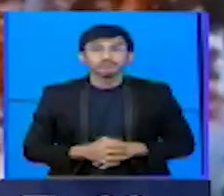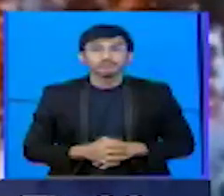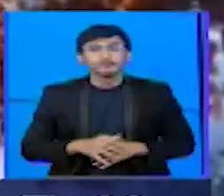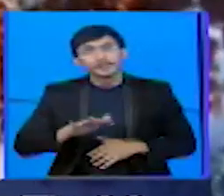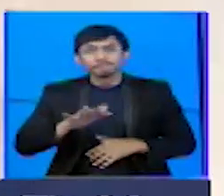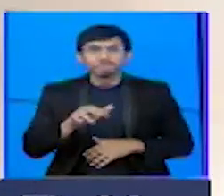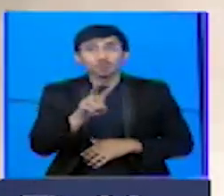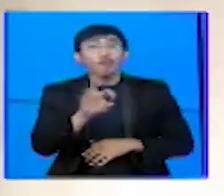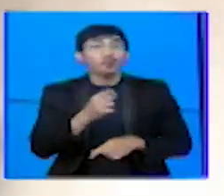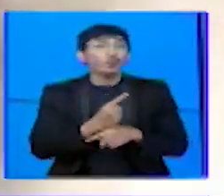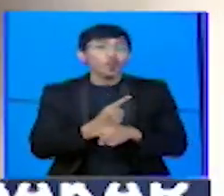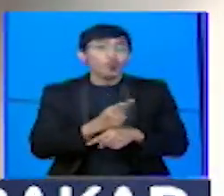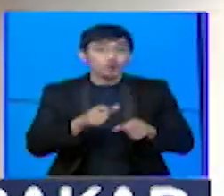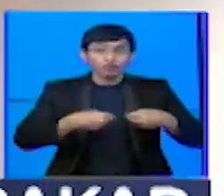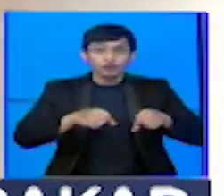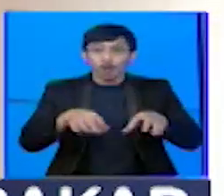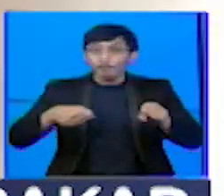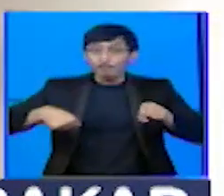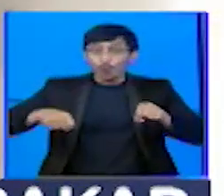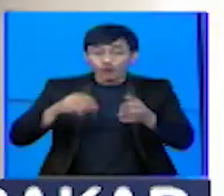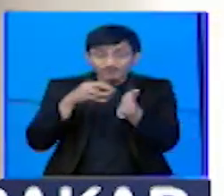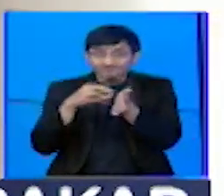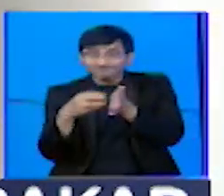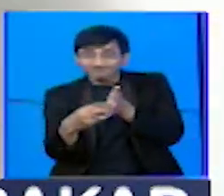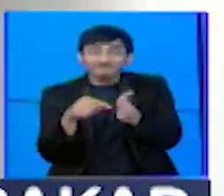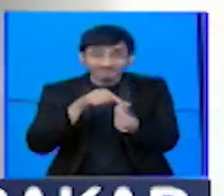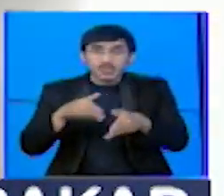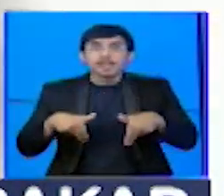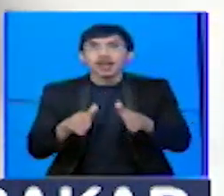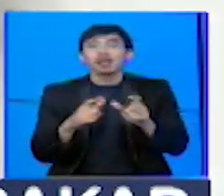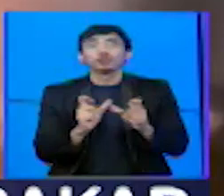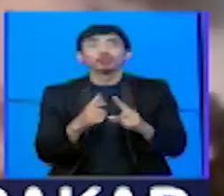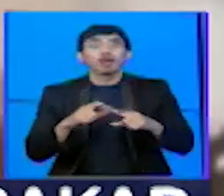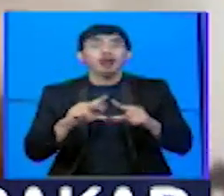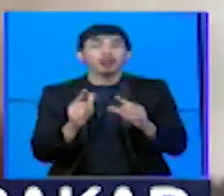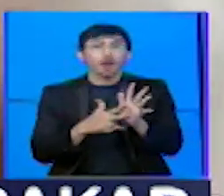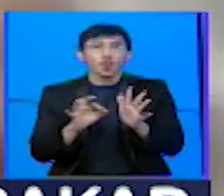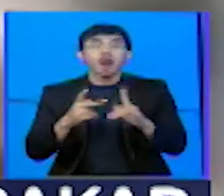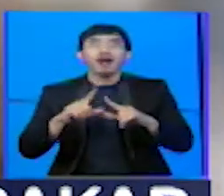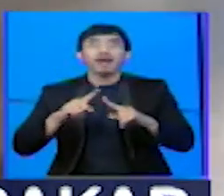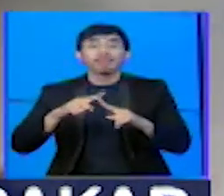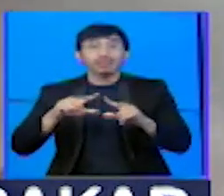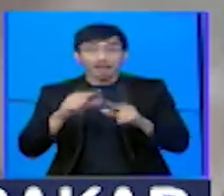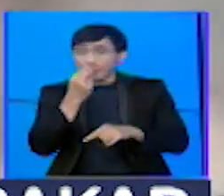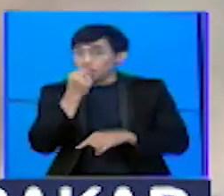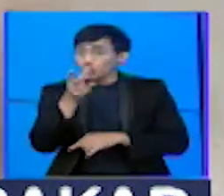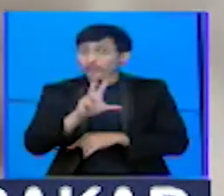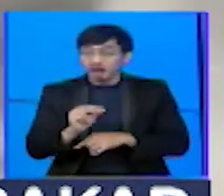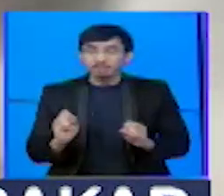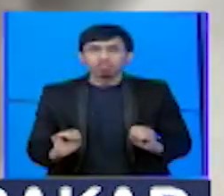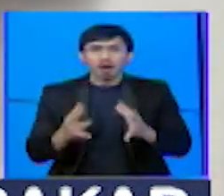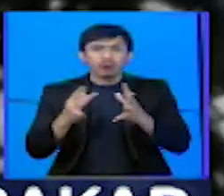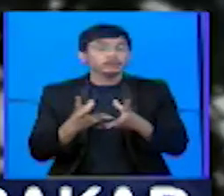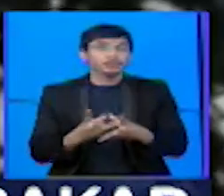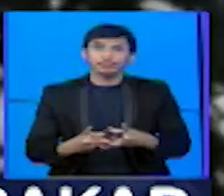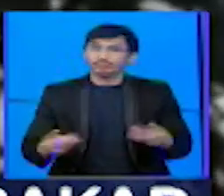Sedikitnya 20 kios pedagang onderdil motor di kawasan Jalan Soekarno-Hatta, Bandung, Jawa Barat, ludes terbakar. Banyaknya